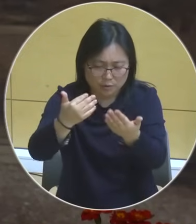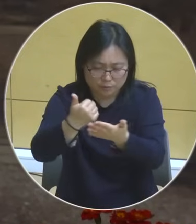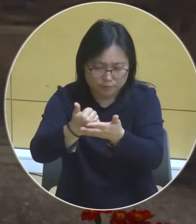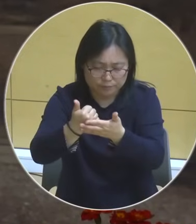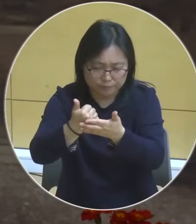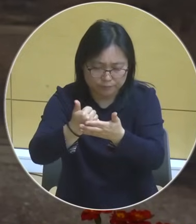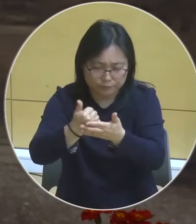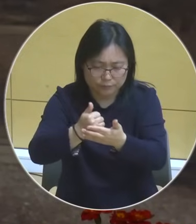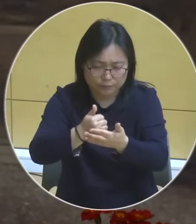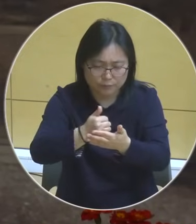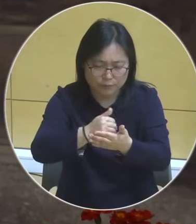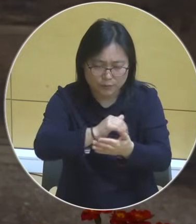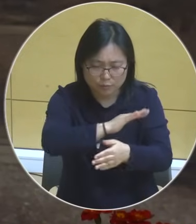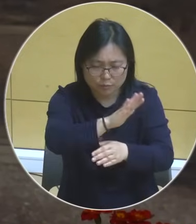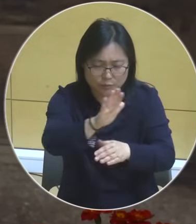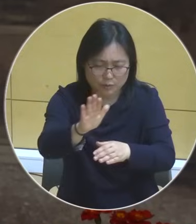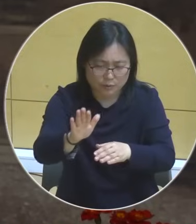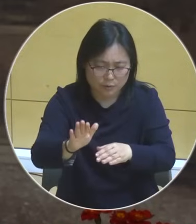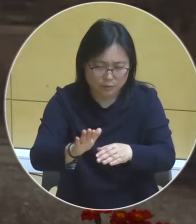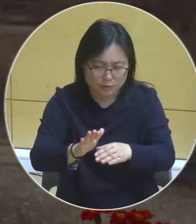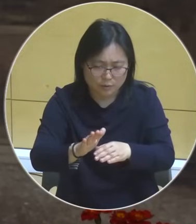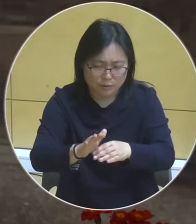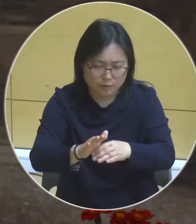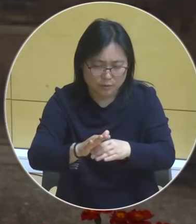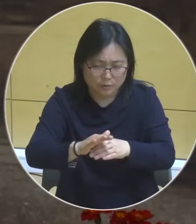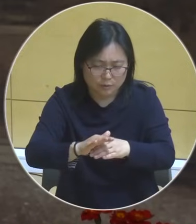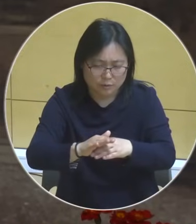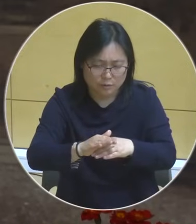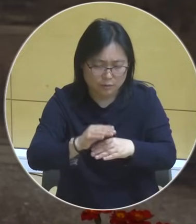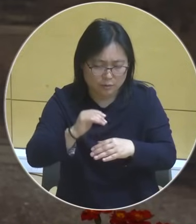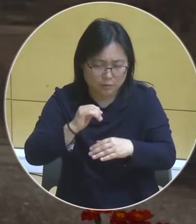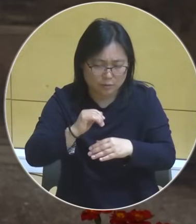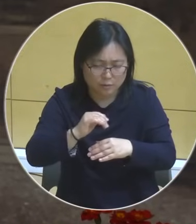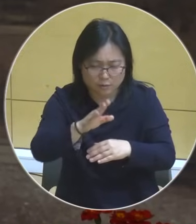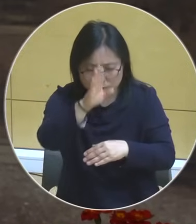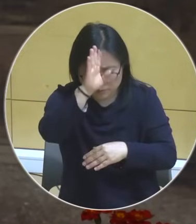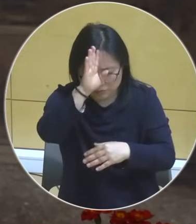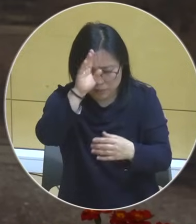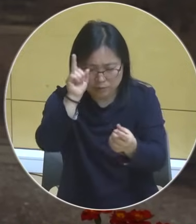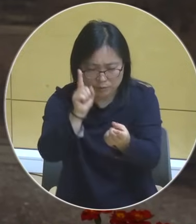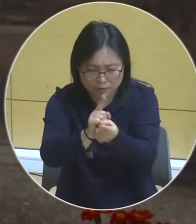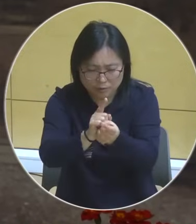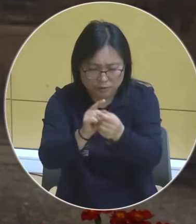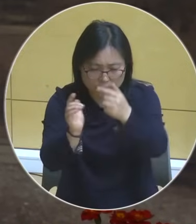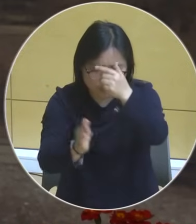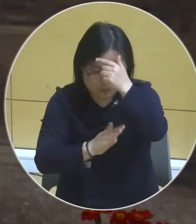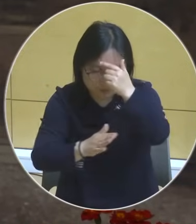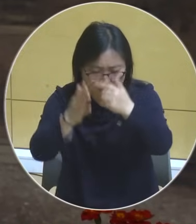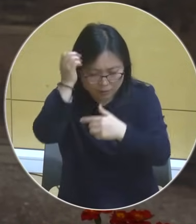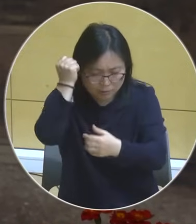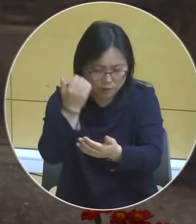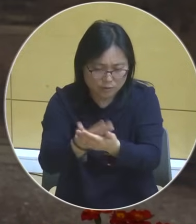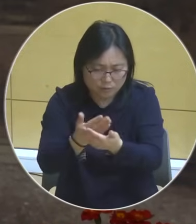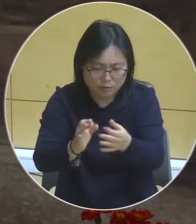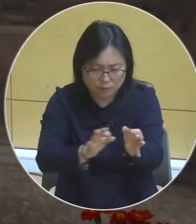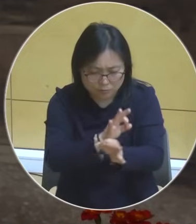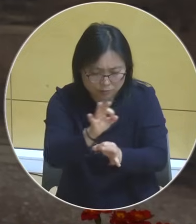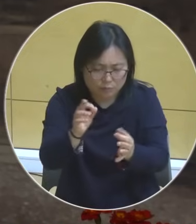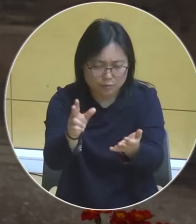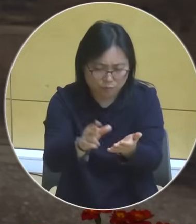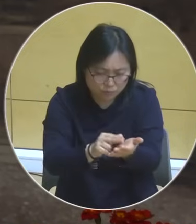하나님, 질병 중에 있는 주의 지체들을 위하여 기도합니다. 질병만 해도 버거운데 경제적인